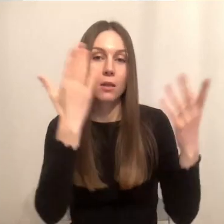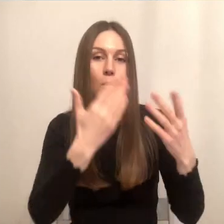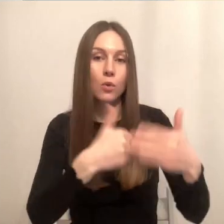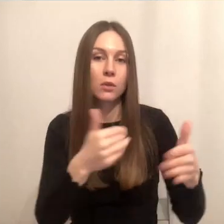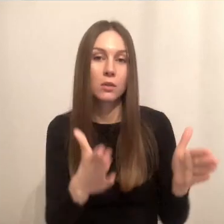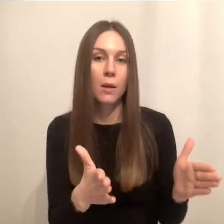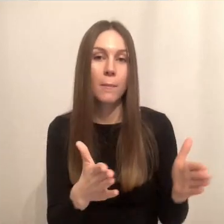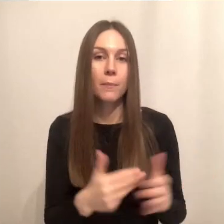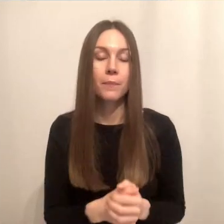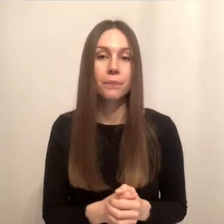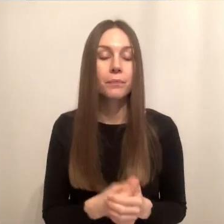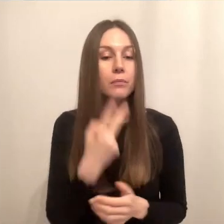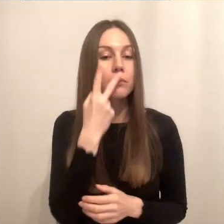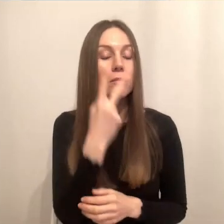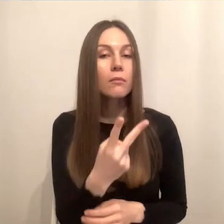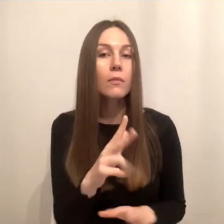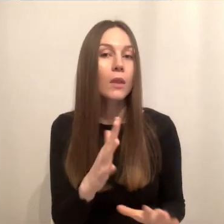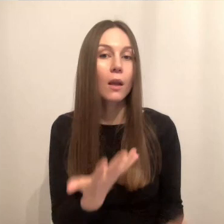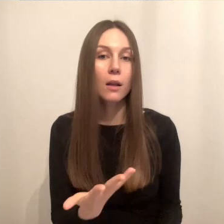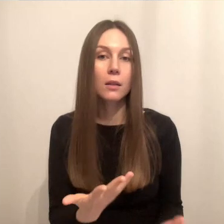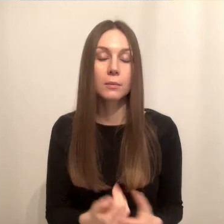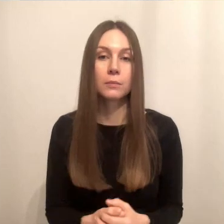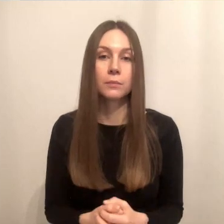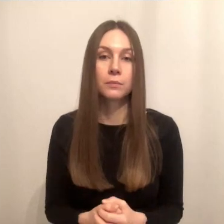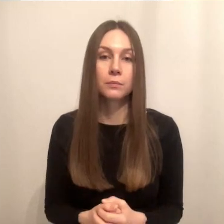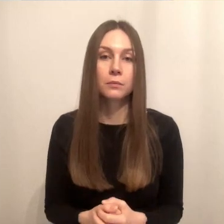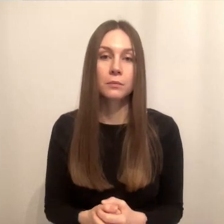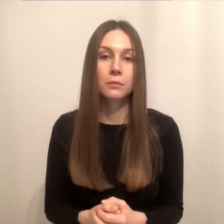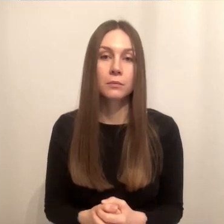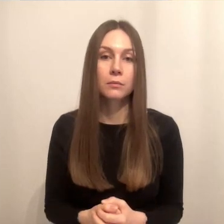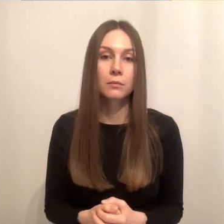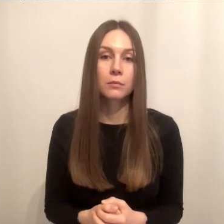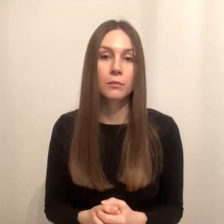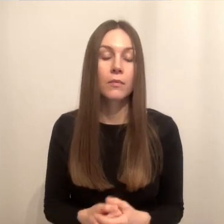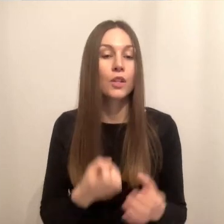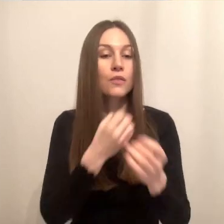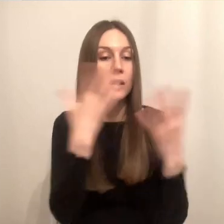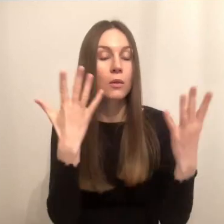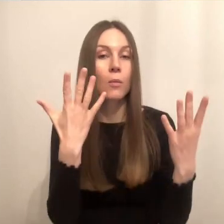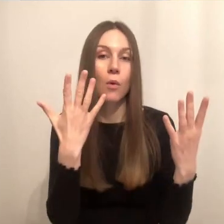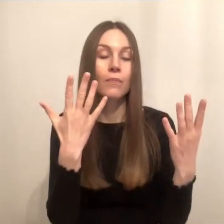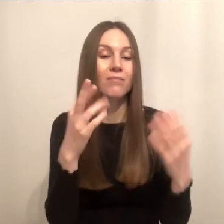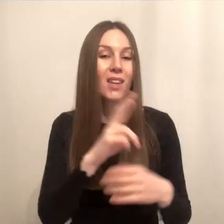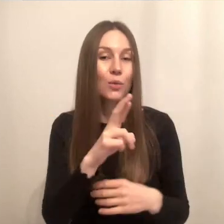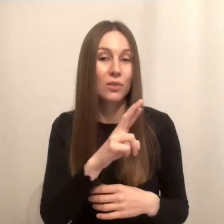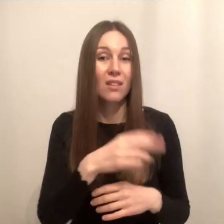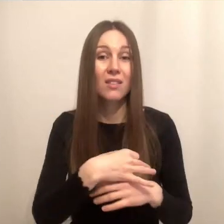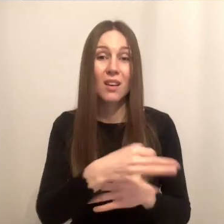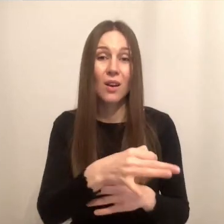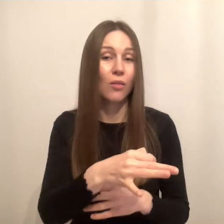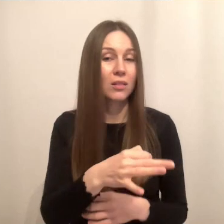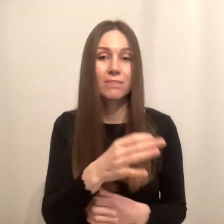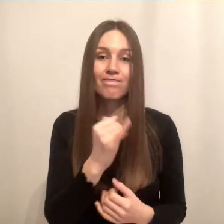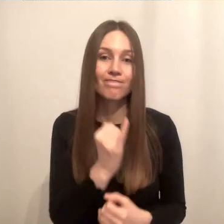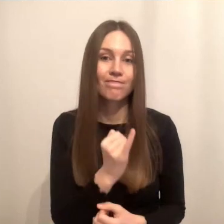Tačiau ką mes matome? Mes matome, kad švietimo rezultatai rajone yra prasti. Ir tą lemia tiek